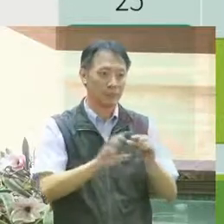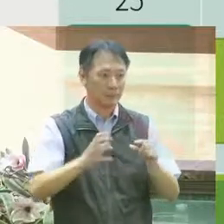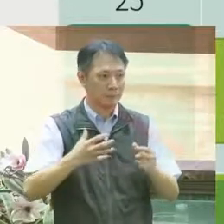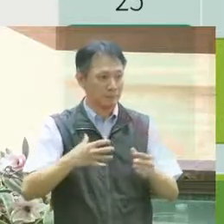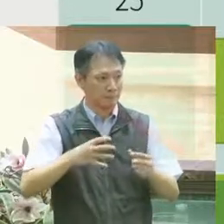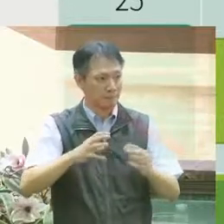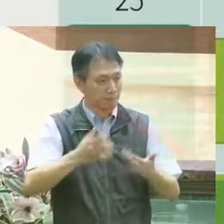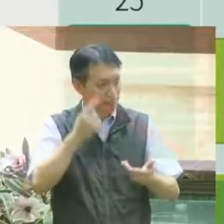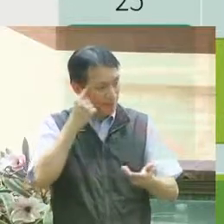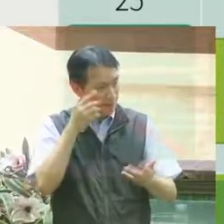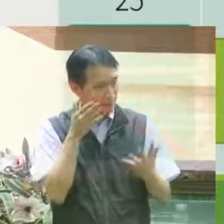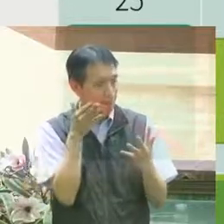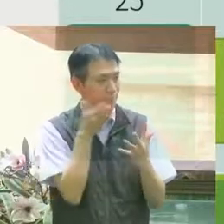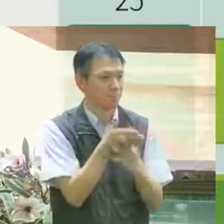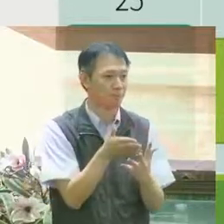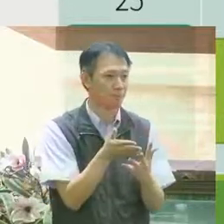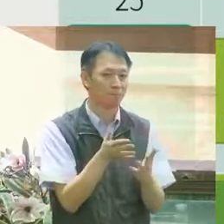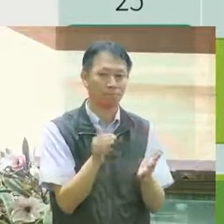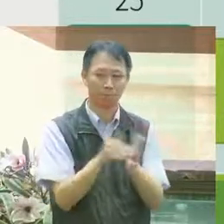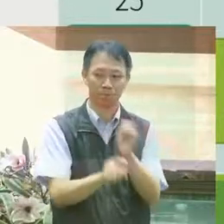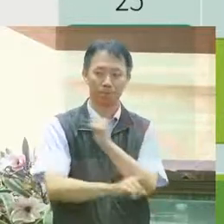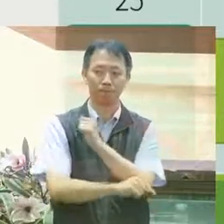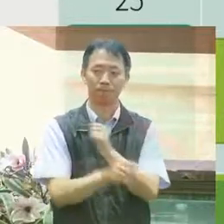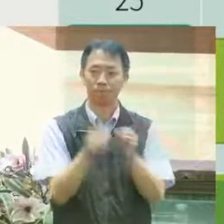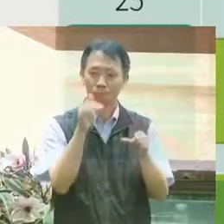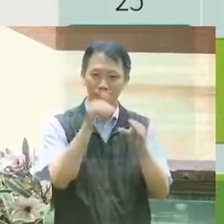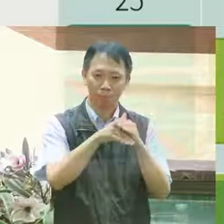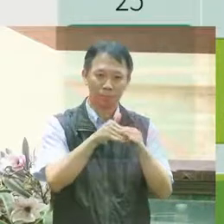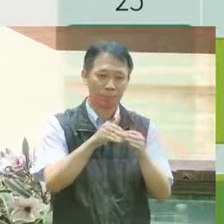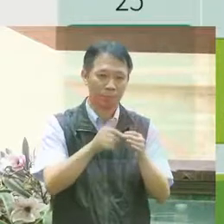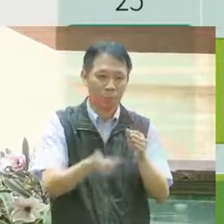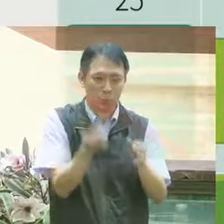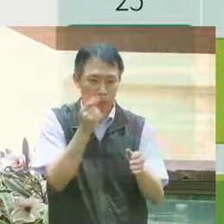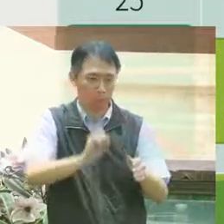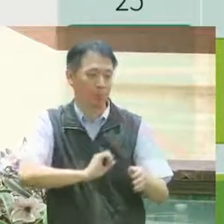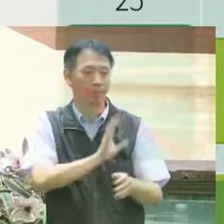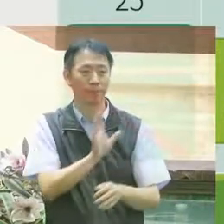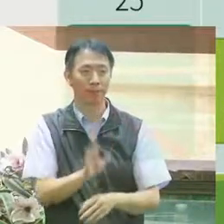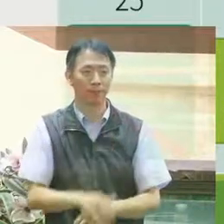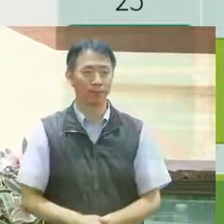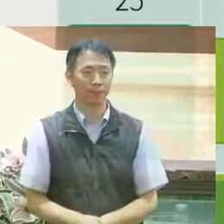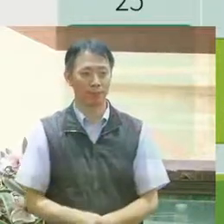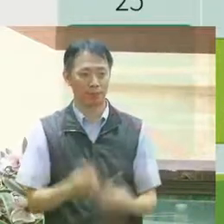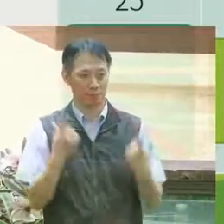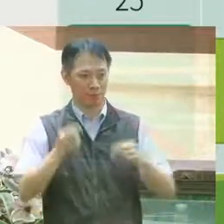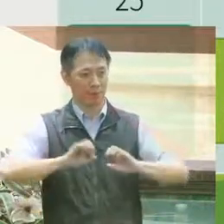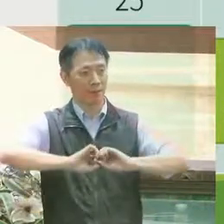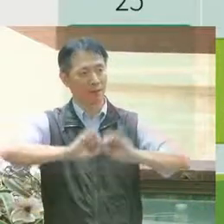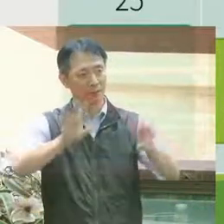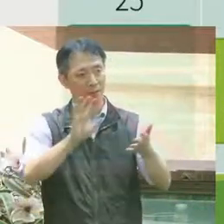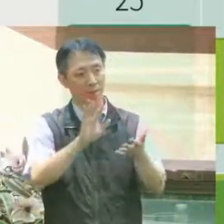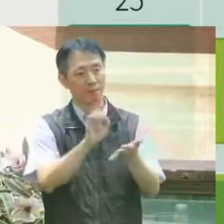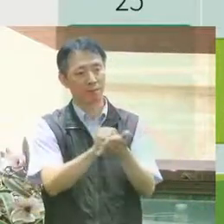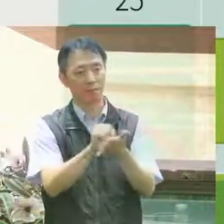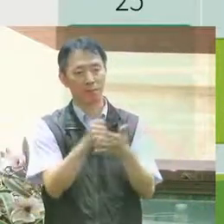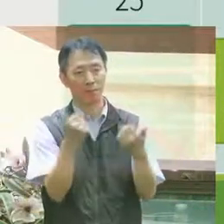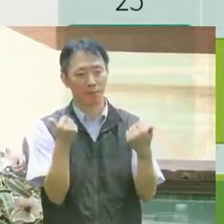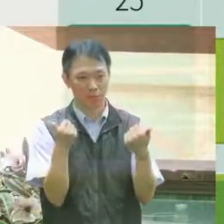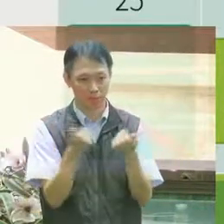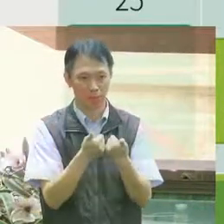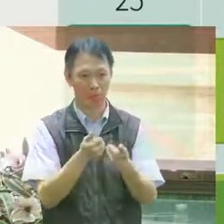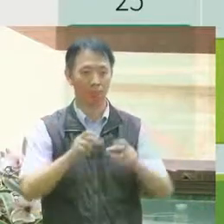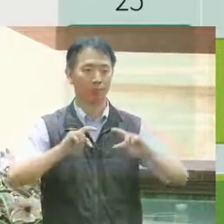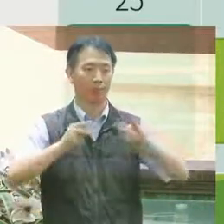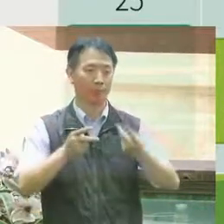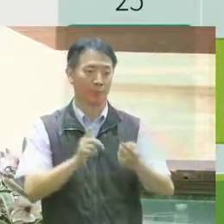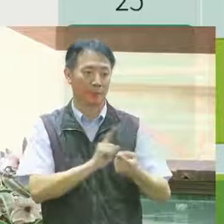停投票，最后投票要提前结束，原定的发布活动也取消，改成低调